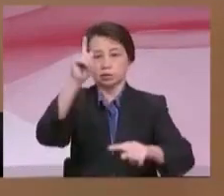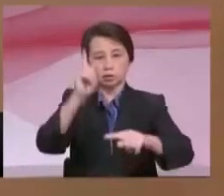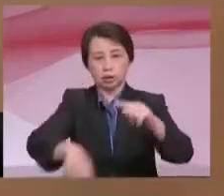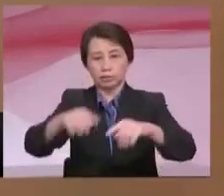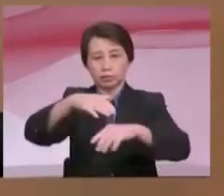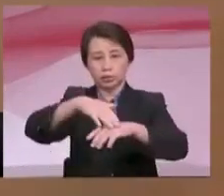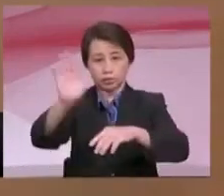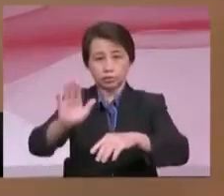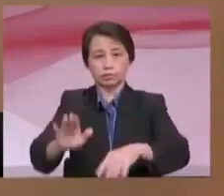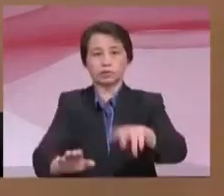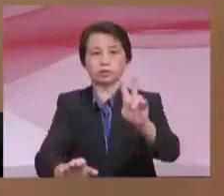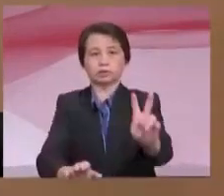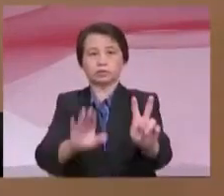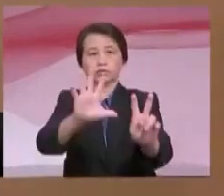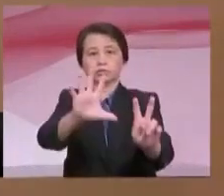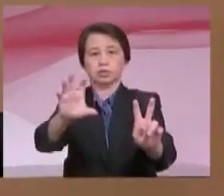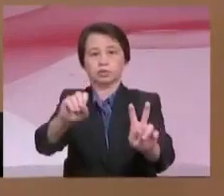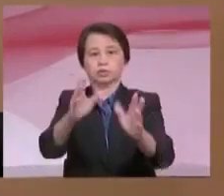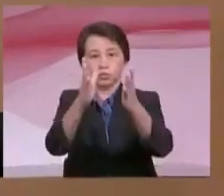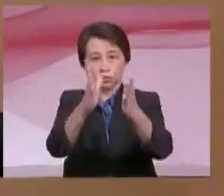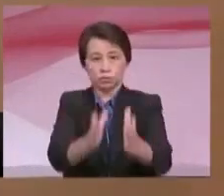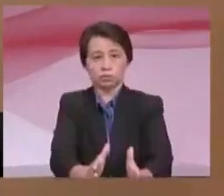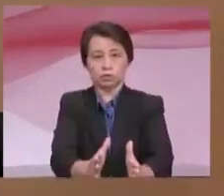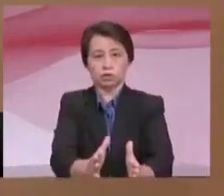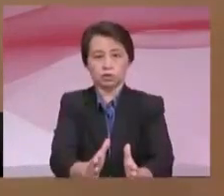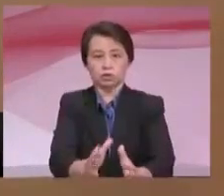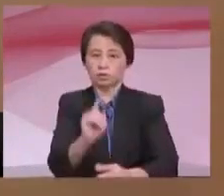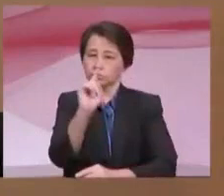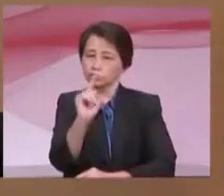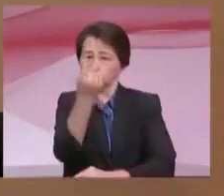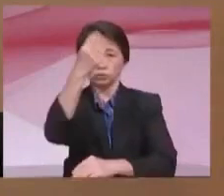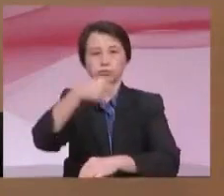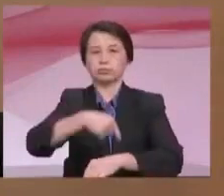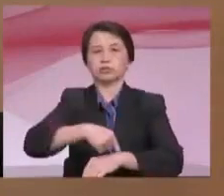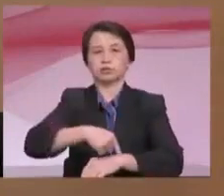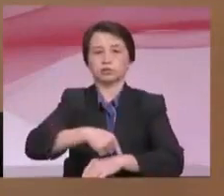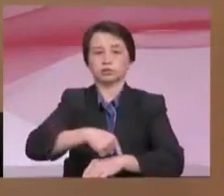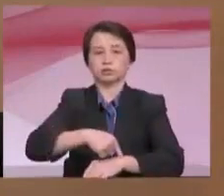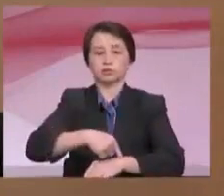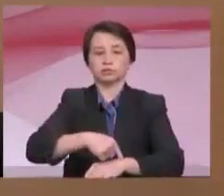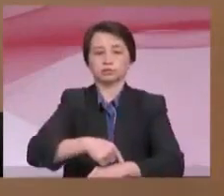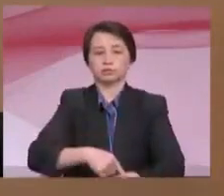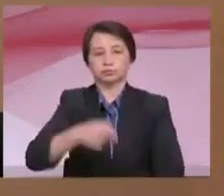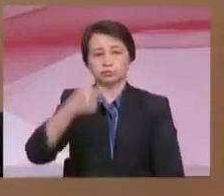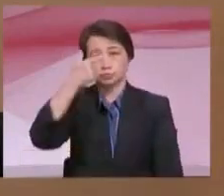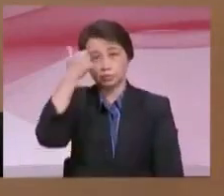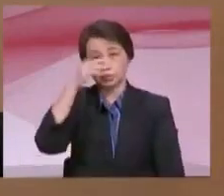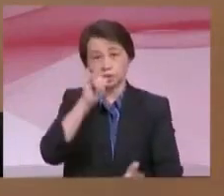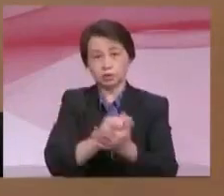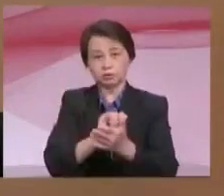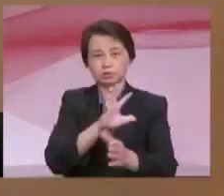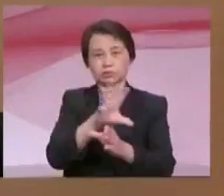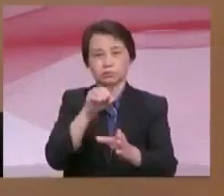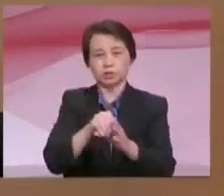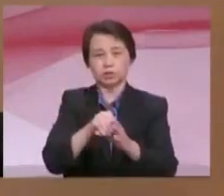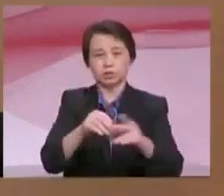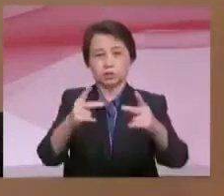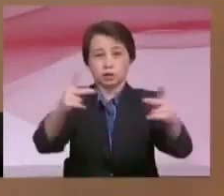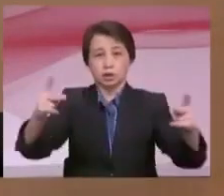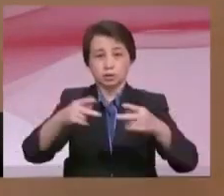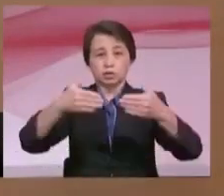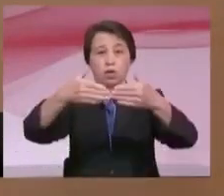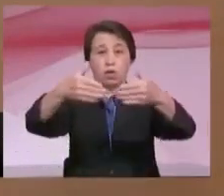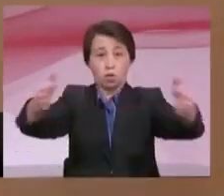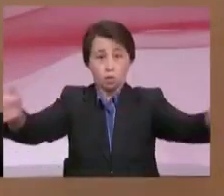melebihi 250 individu pada 11 Masa oleh karena ia melibatkan kosan